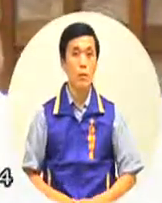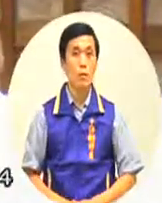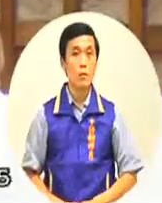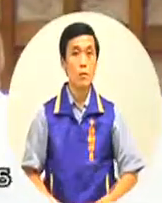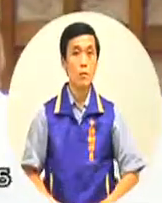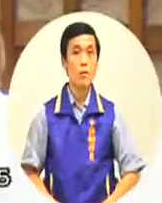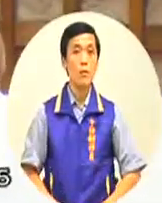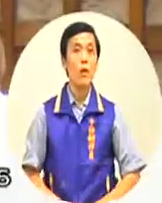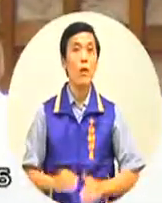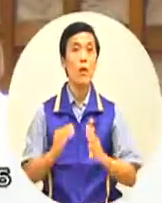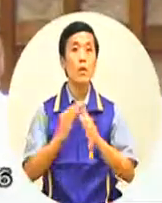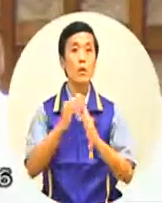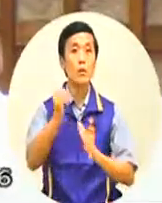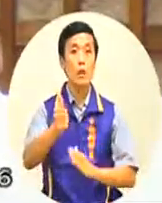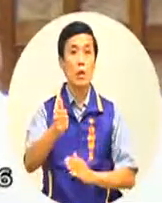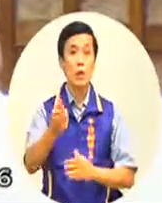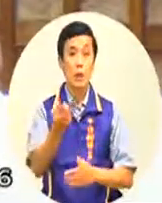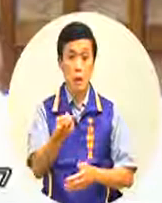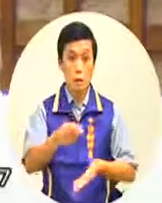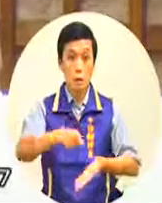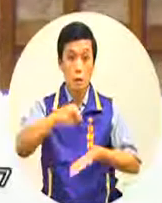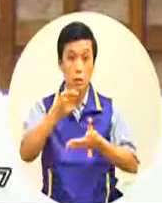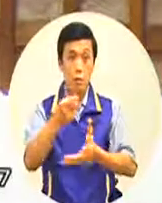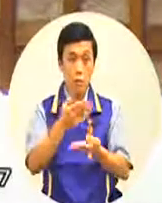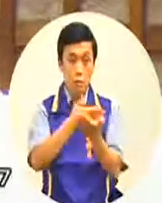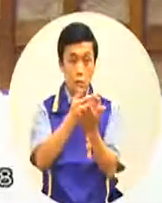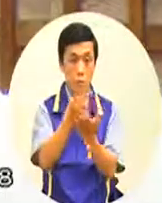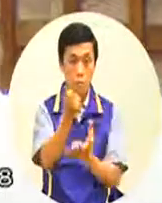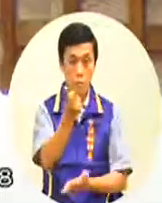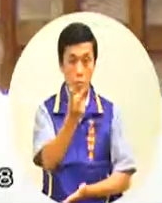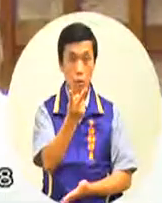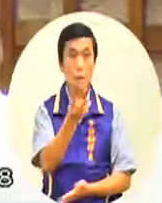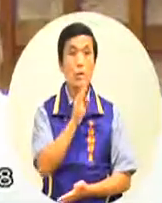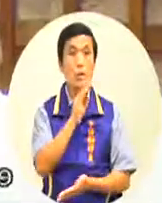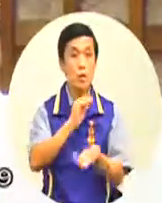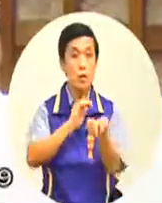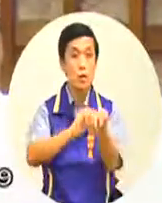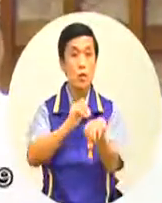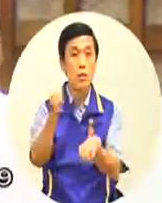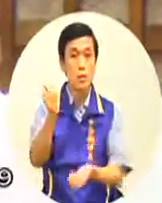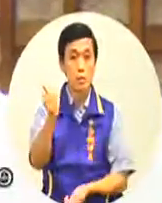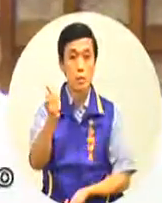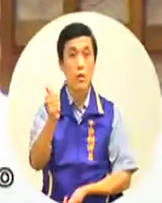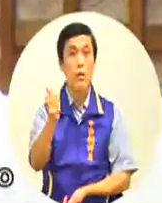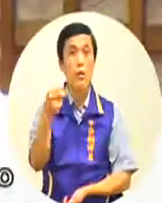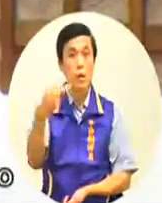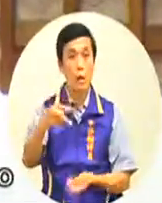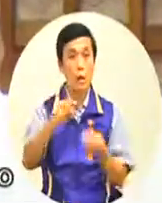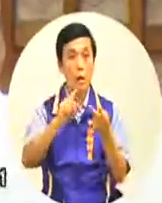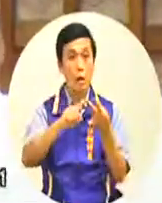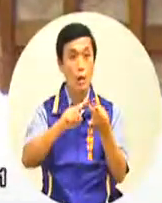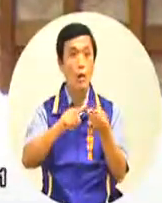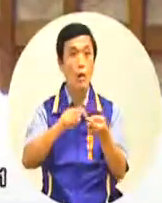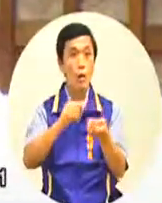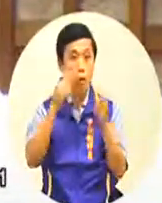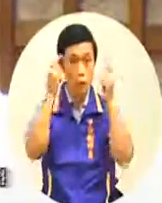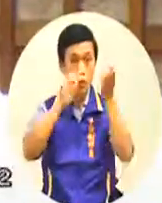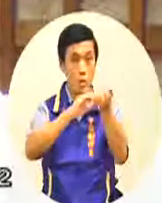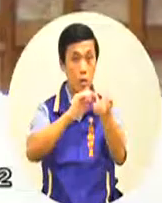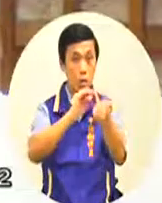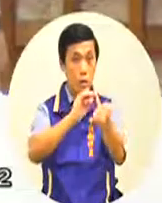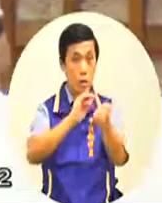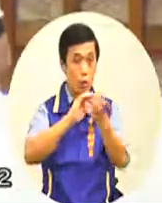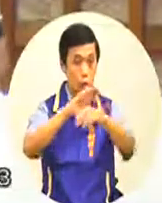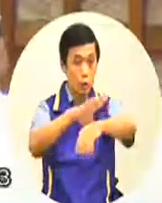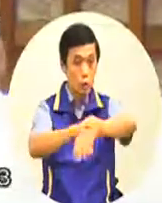局长嘛，这两项是医师加高级的救护技术员呢，伊